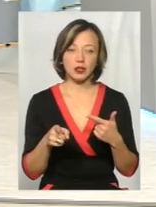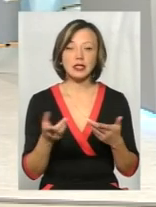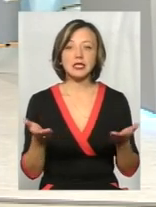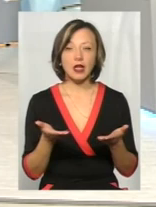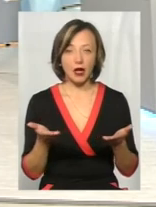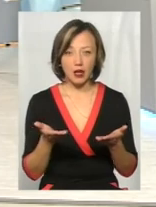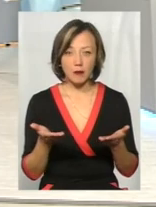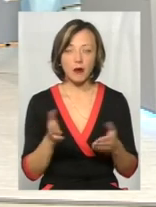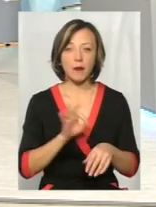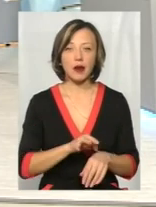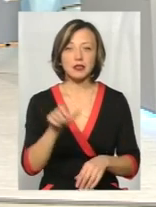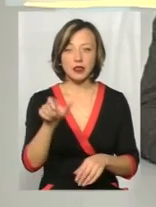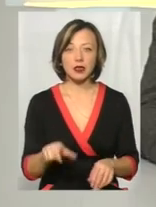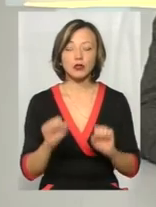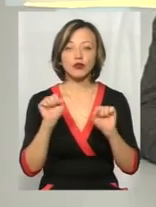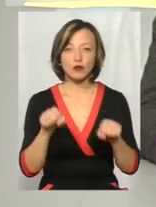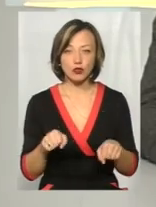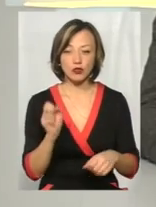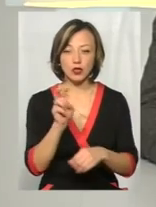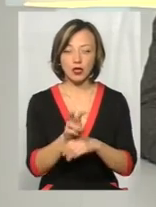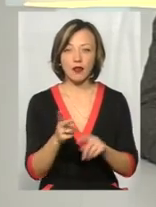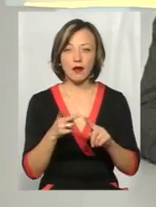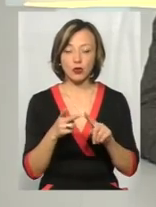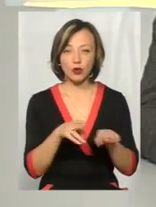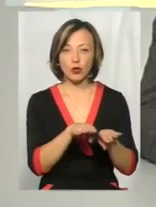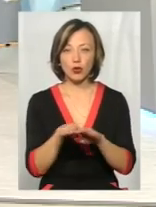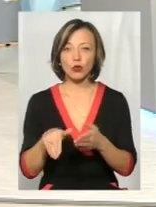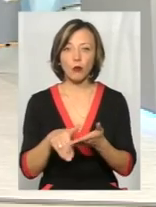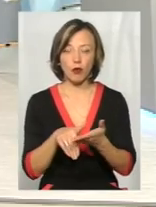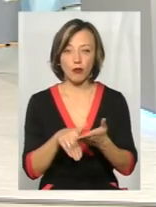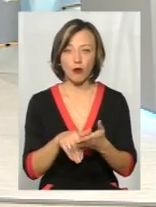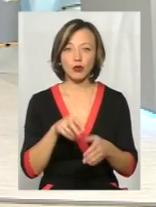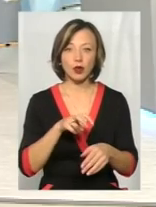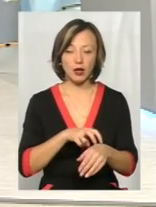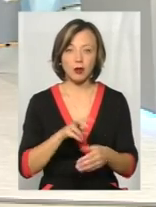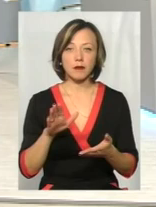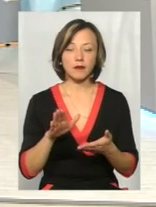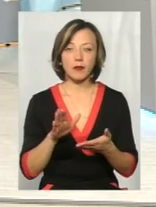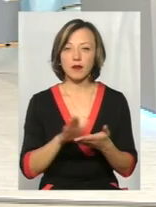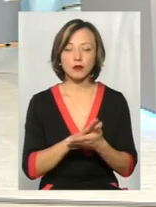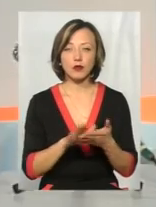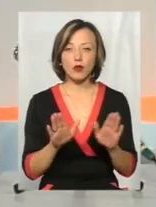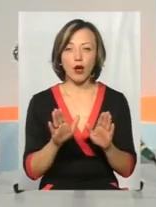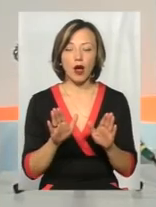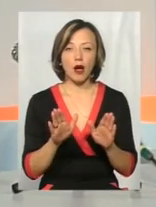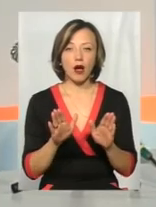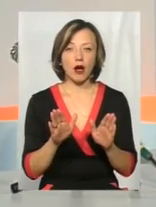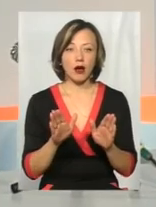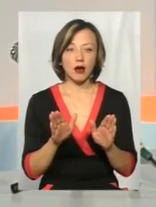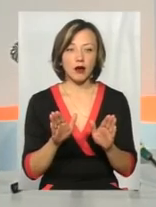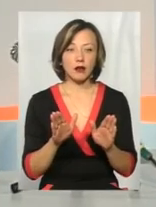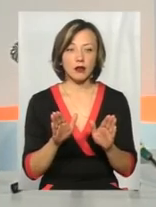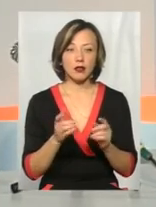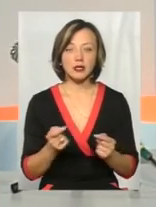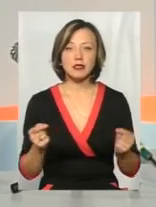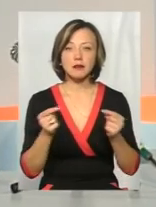З якими пацієнти зможуть йти на вторинну допомогу до лікаря вторинної допомоги, не то що безкоштовно, з